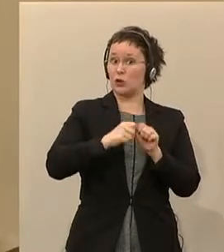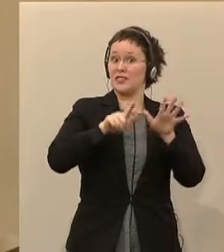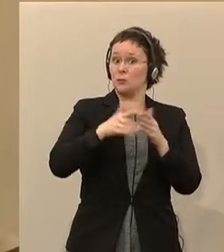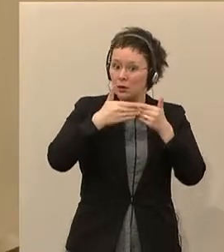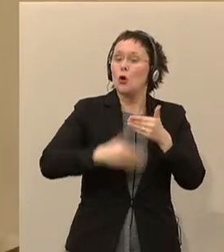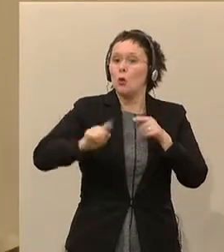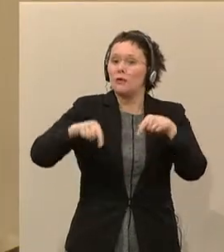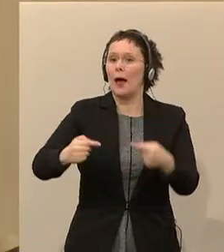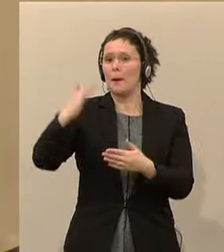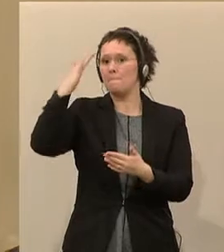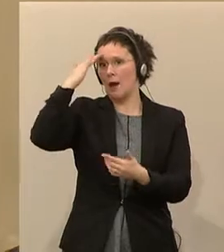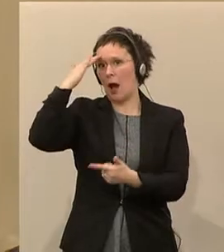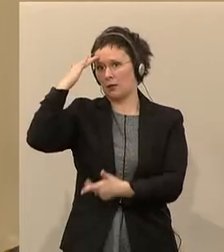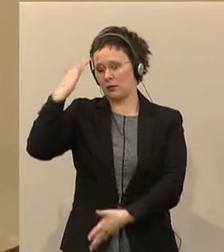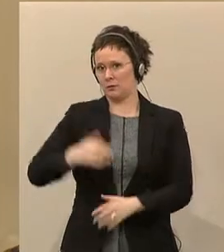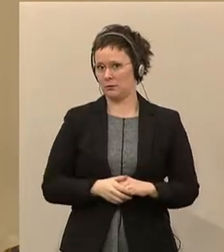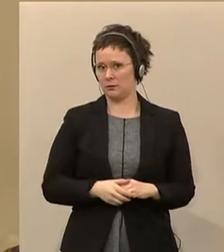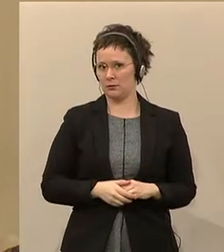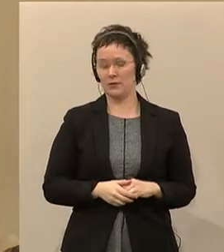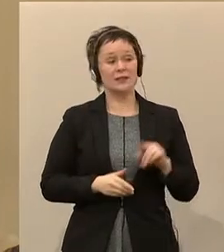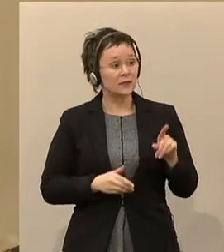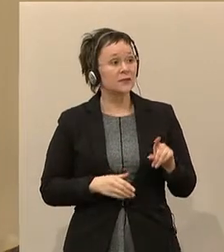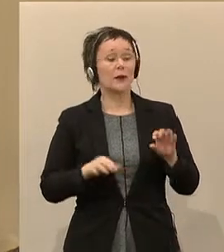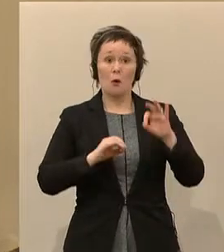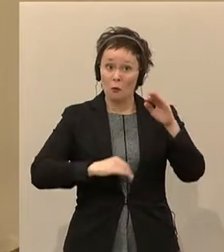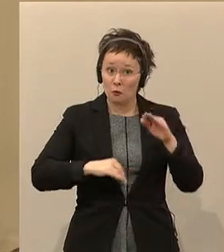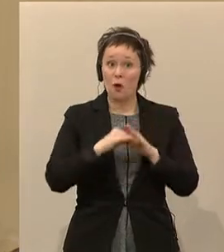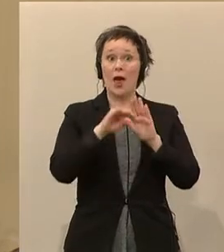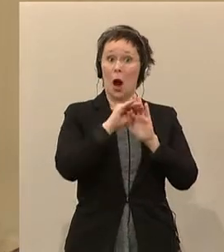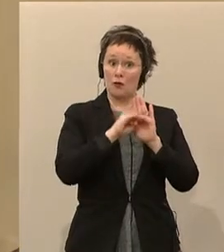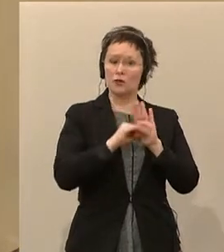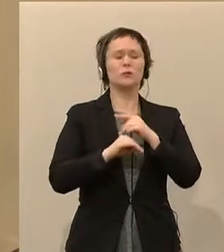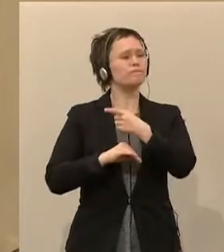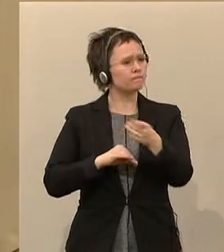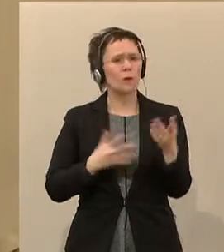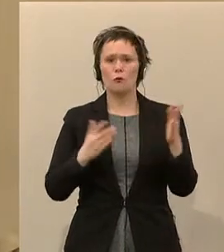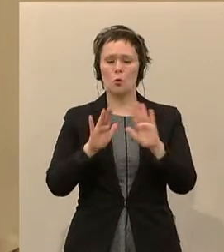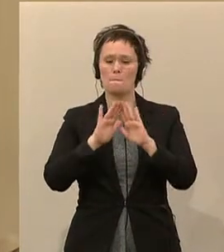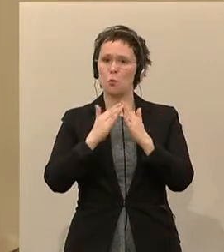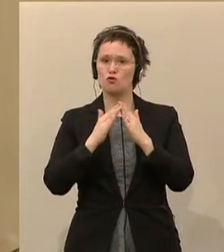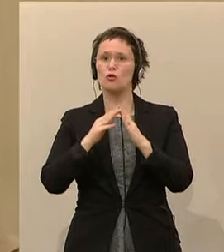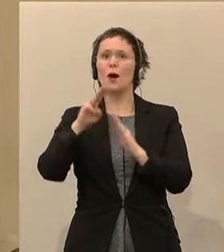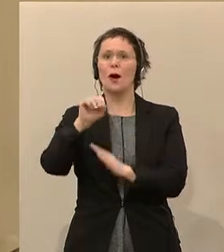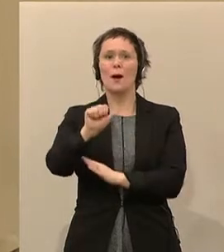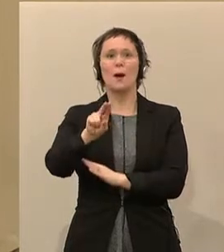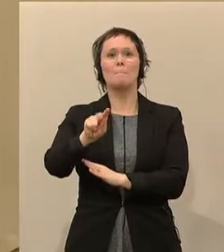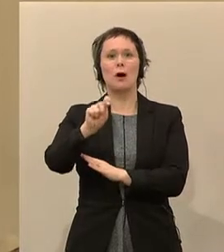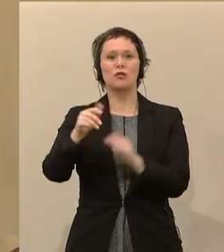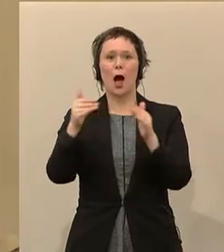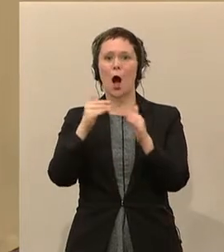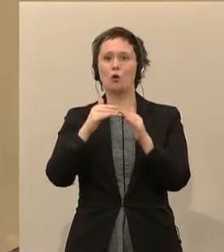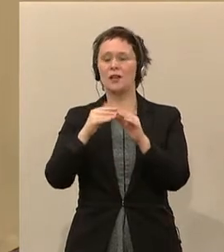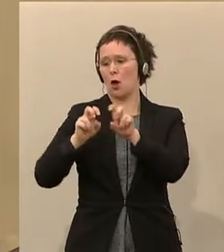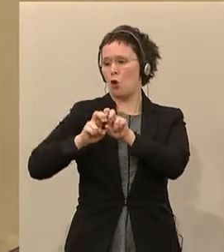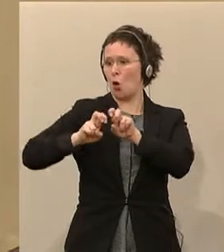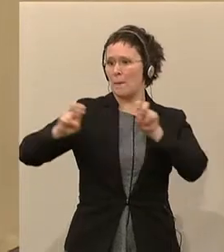Für eine konkrete Auflistung empfehle ich Ihnen eine Broschüre des Mauthausen-Komitee Österreich, wo Sie 59 weitere Einzelfälle Ihrer